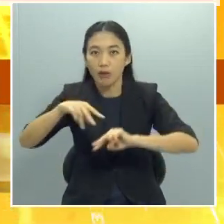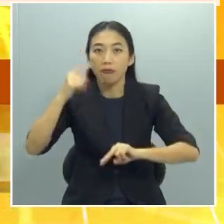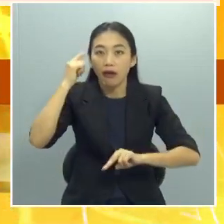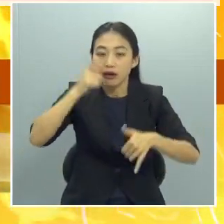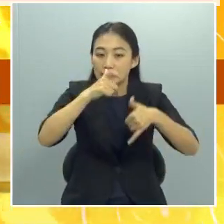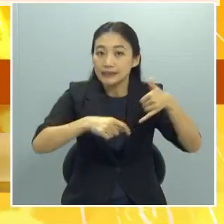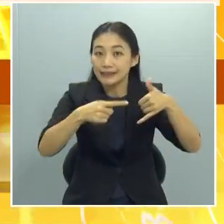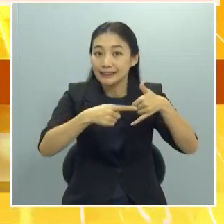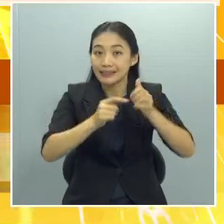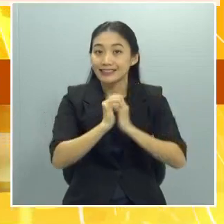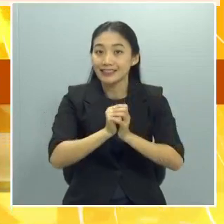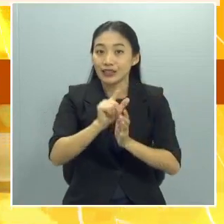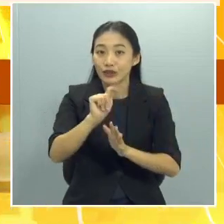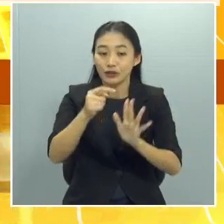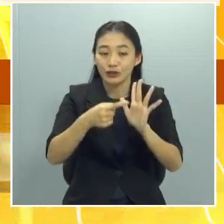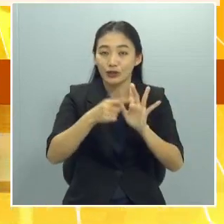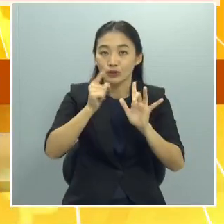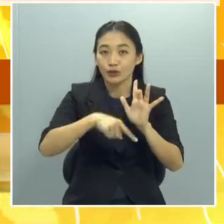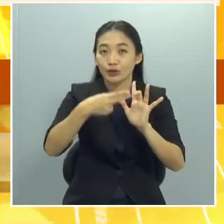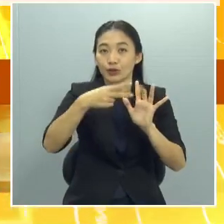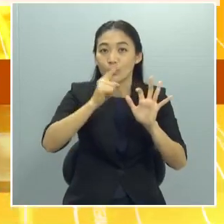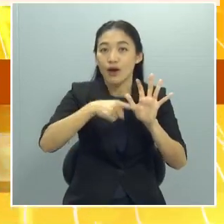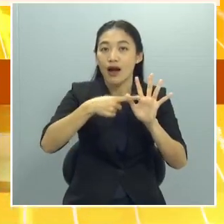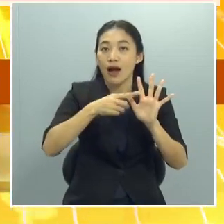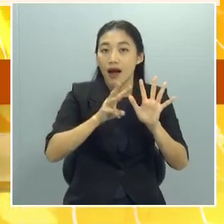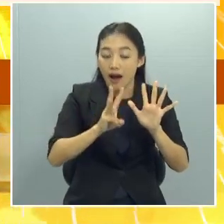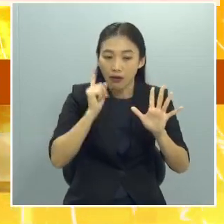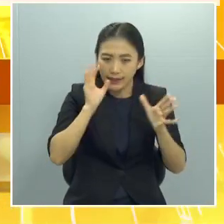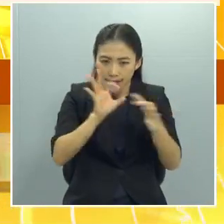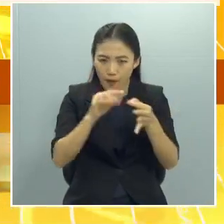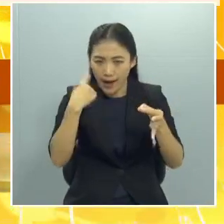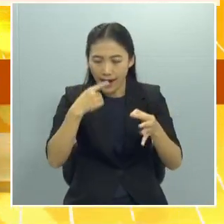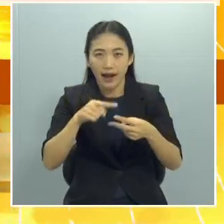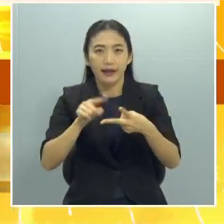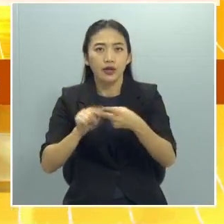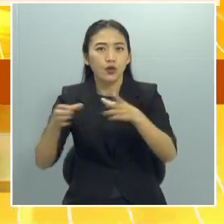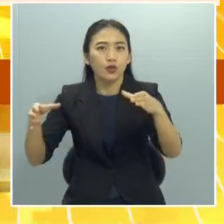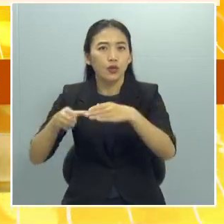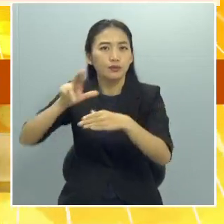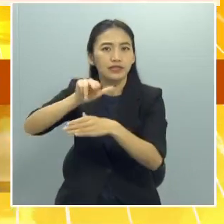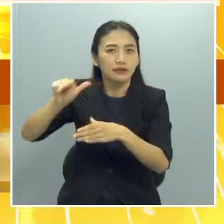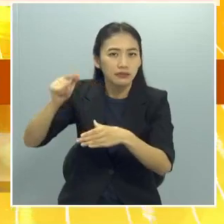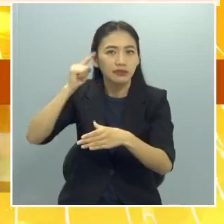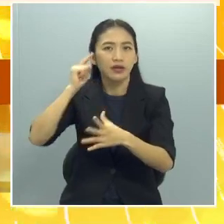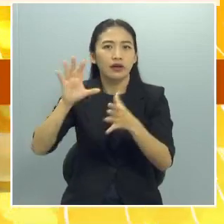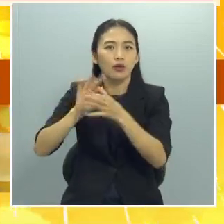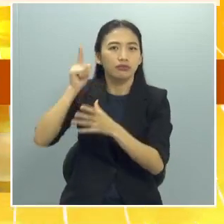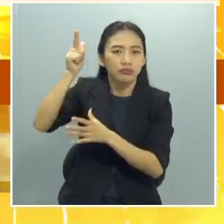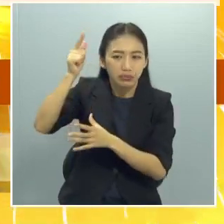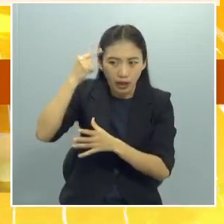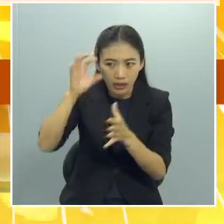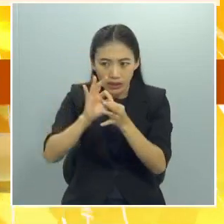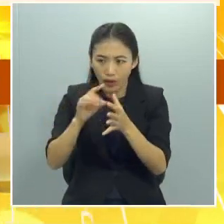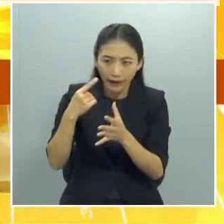คนในตระกูลชินวัตรและคนในพรรคเพื่อไทยมีใครเกี่ยวข้องไม่มีใครอยากให้กลุ่มทุนจีนเข้ามาทำเรื่องผิดกฎหมายในไทย